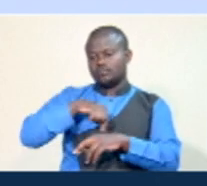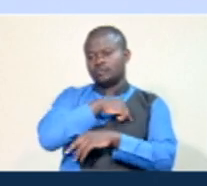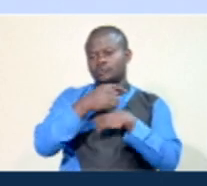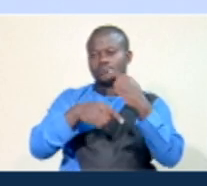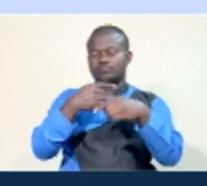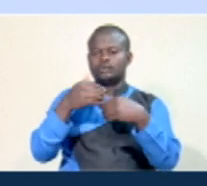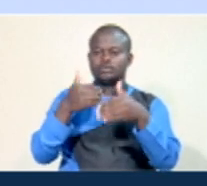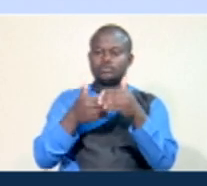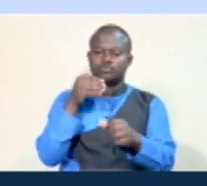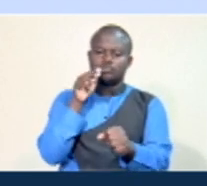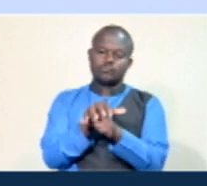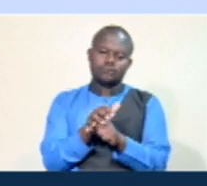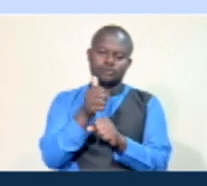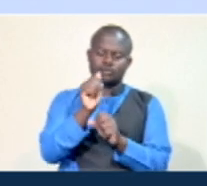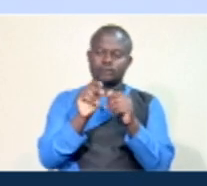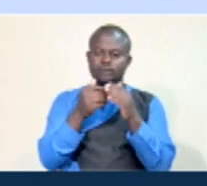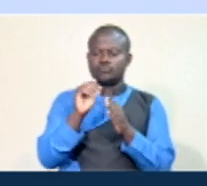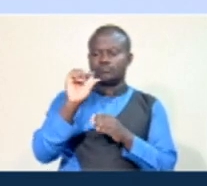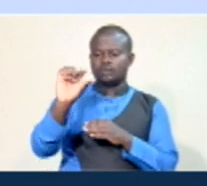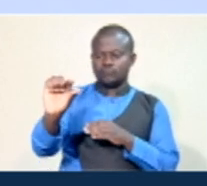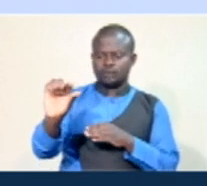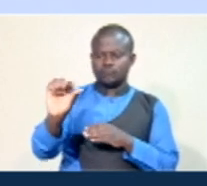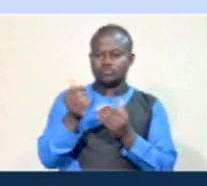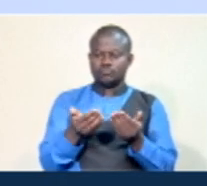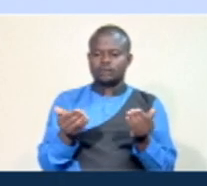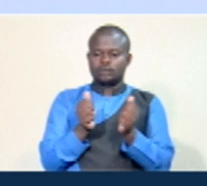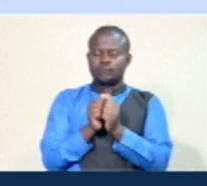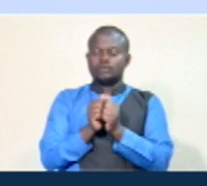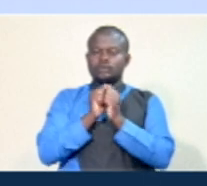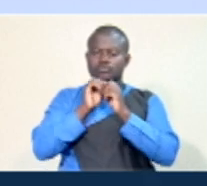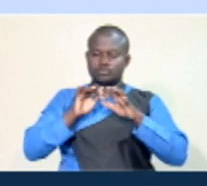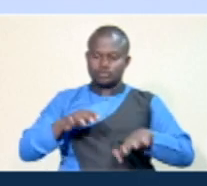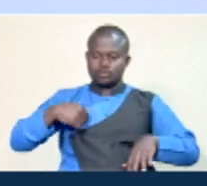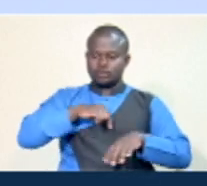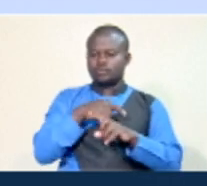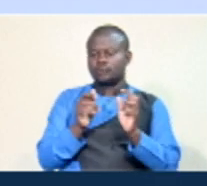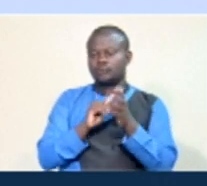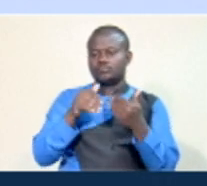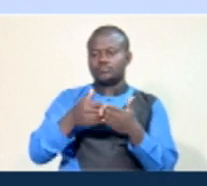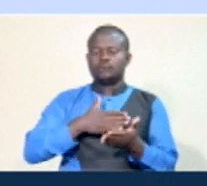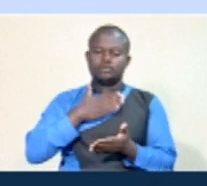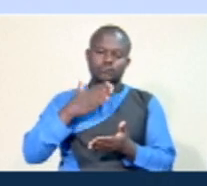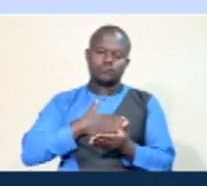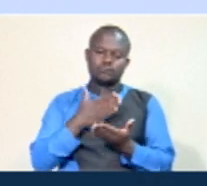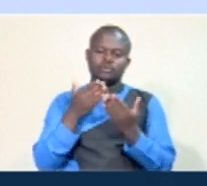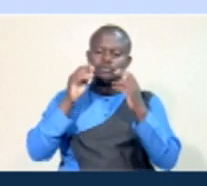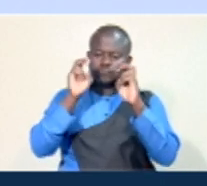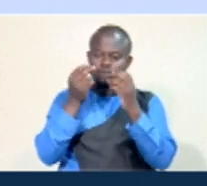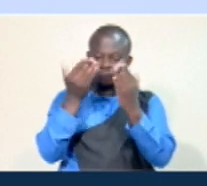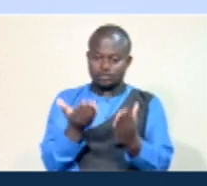gukomeza kuba hafi cyane y'aba bakiri bato. Abana ni umugisha wacu, kandi nishimira ko aba bari imbere